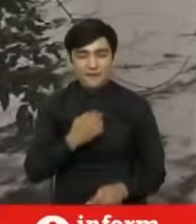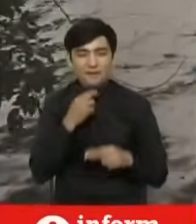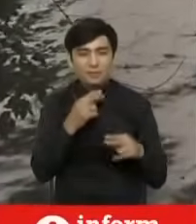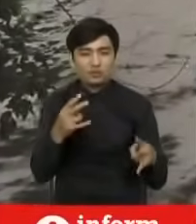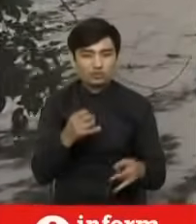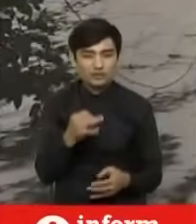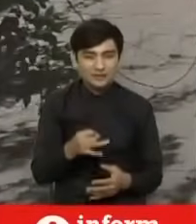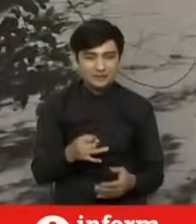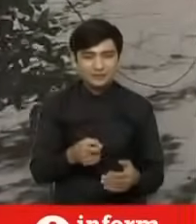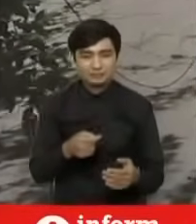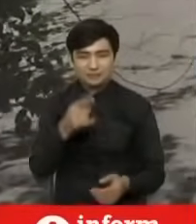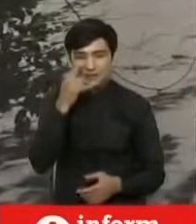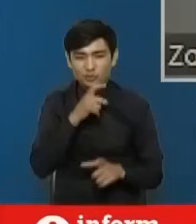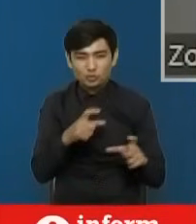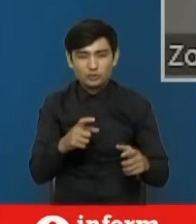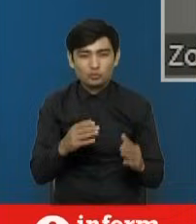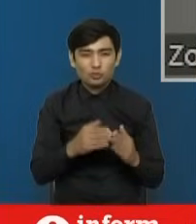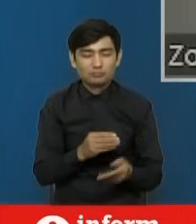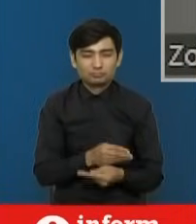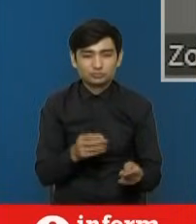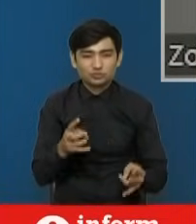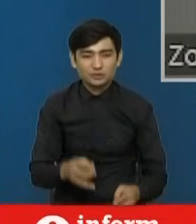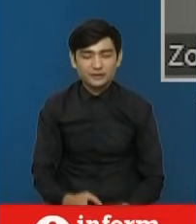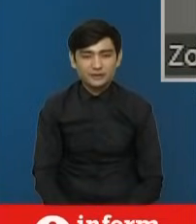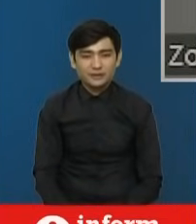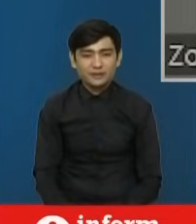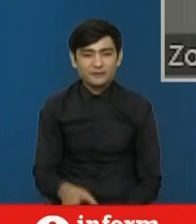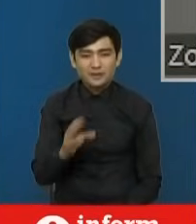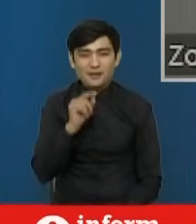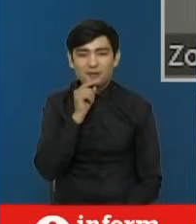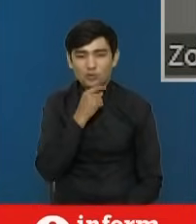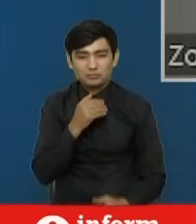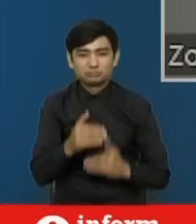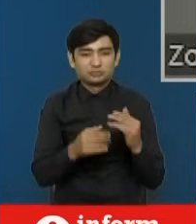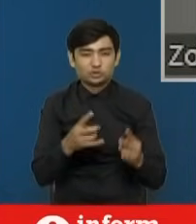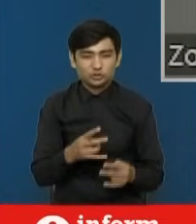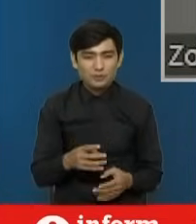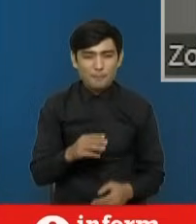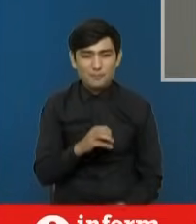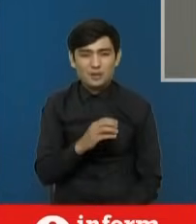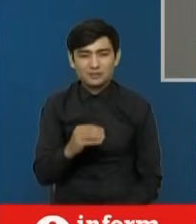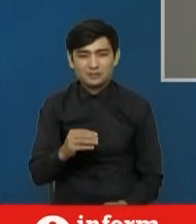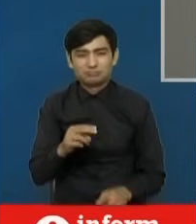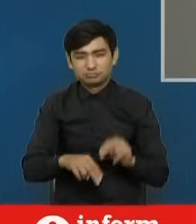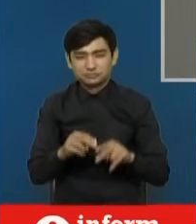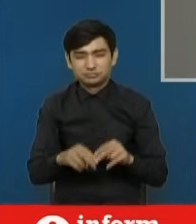на обеспечение казахстанцев жильем. Необходимо создавать экономику предложения, то есть массово строить жилье.